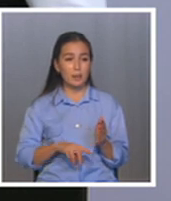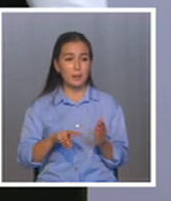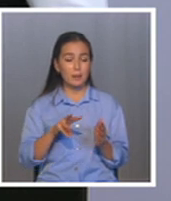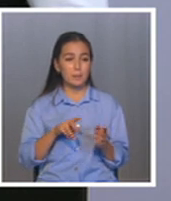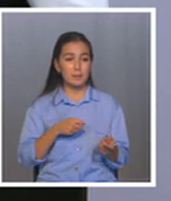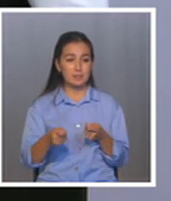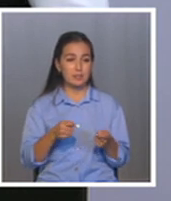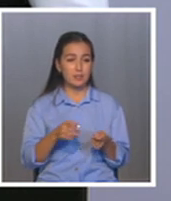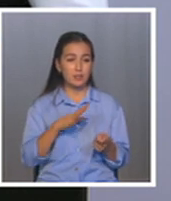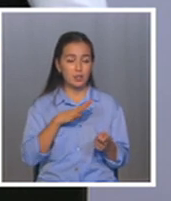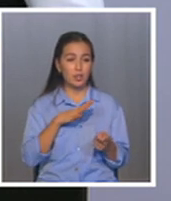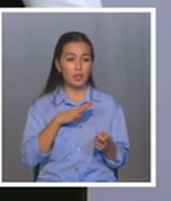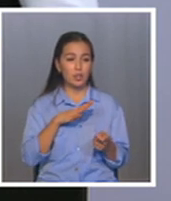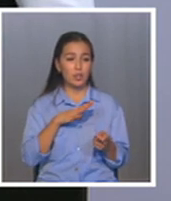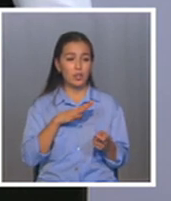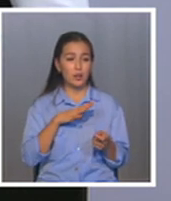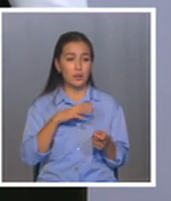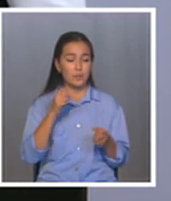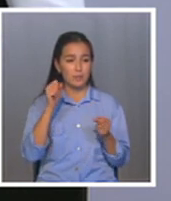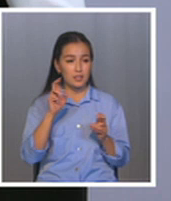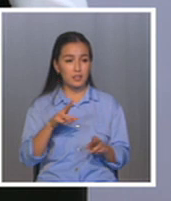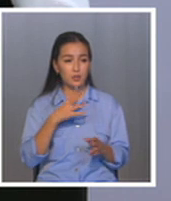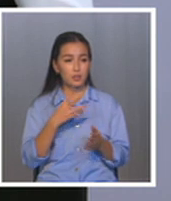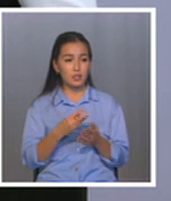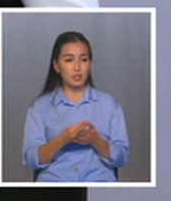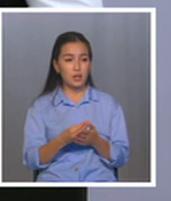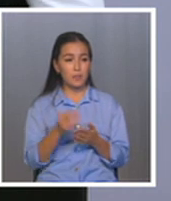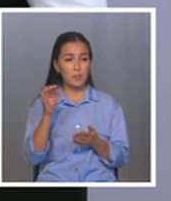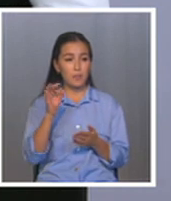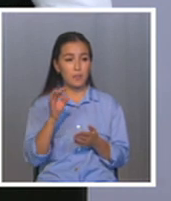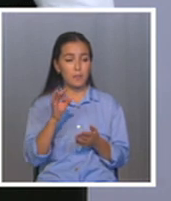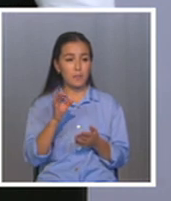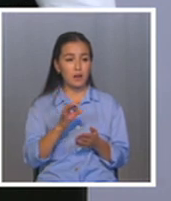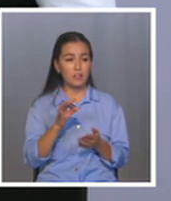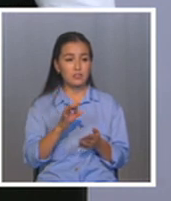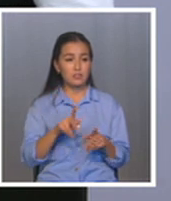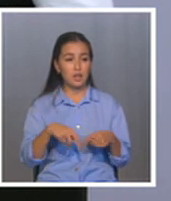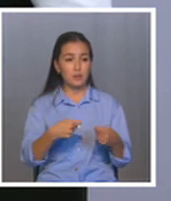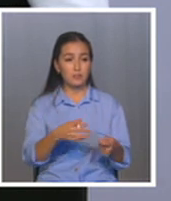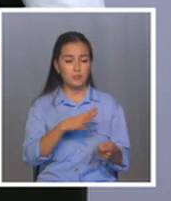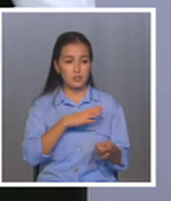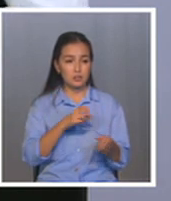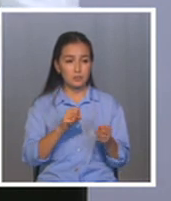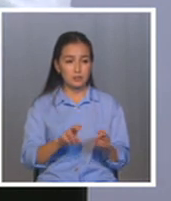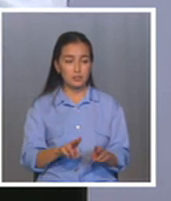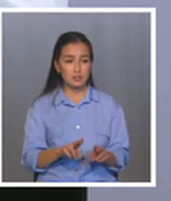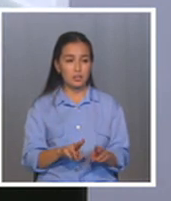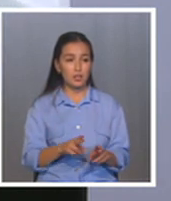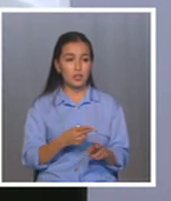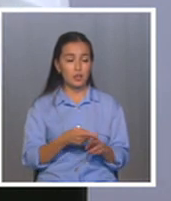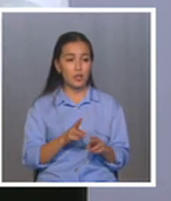өкілеттік құқықты білдіретін пайзалар табыс етілген екен.